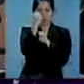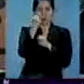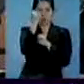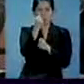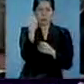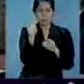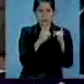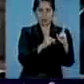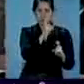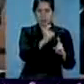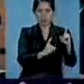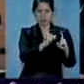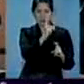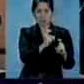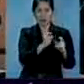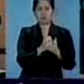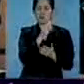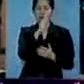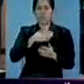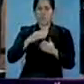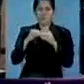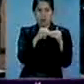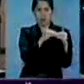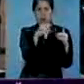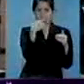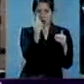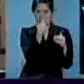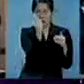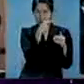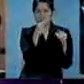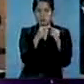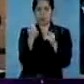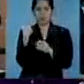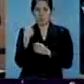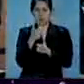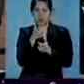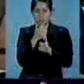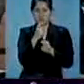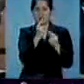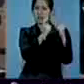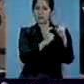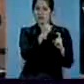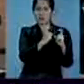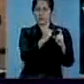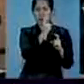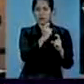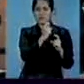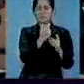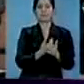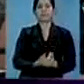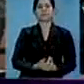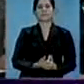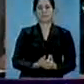ามาแล้วใครฆ่าตายกับท่านประธานฝ่ายที่ฆ่าตายบอกว่าพวกผมพามาเพื่อให้พวกท่านฆ่